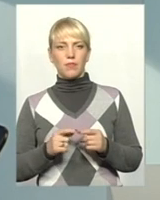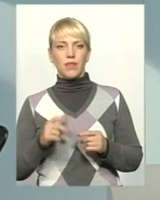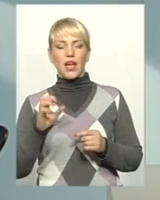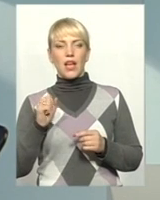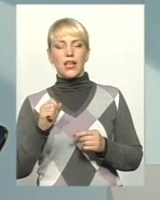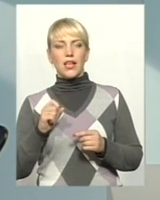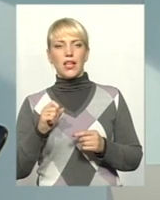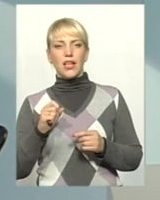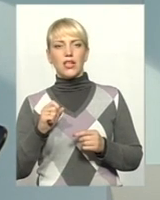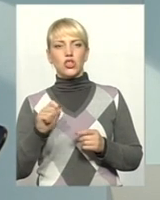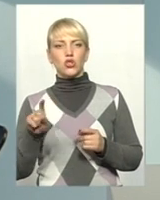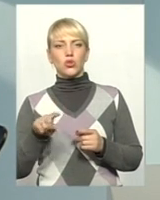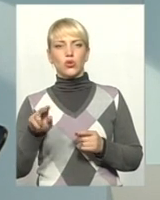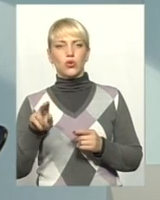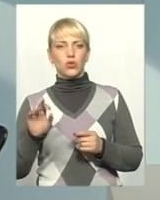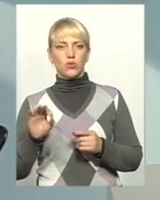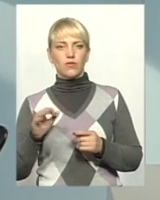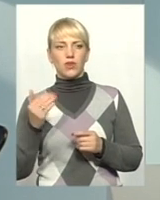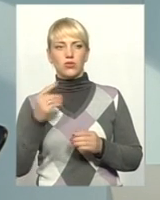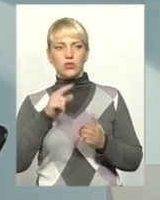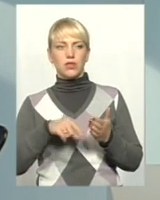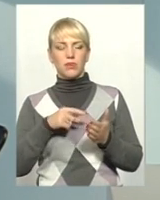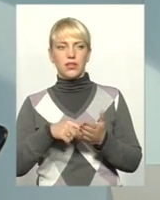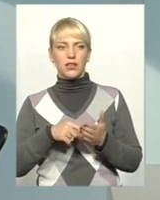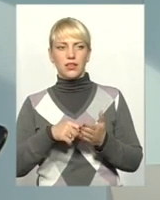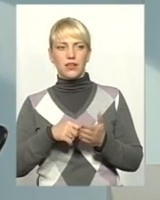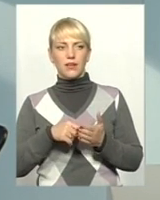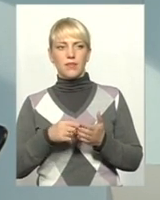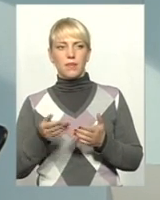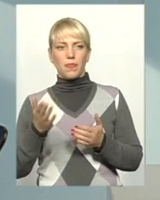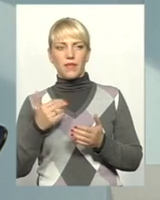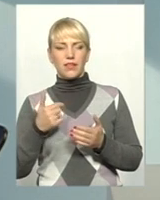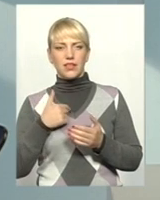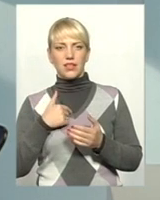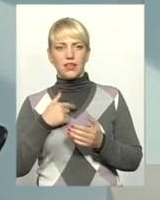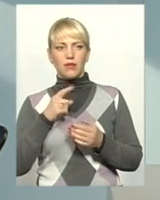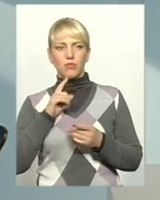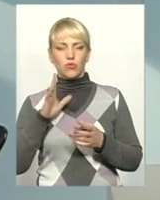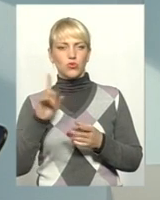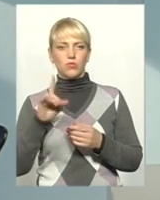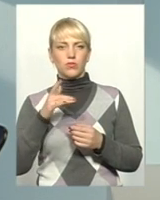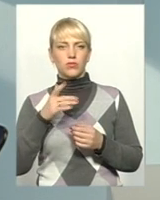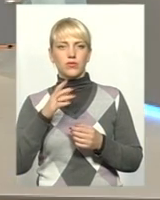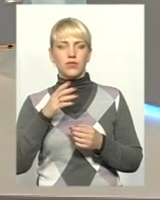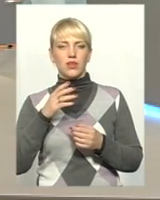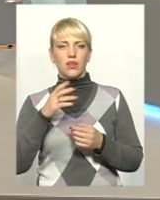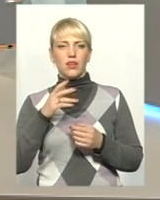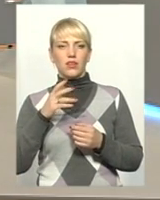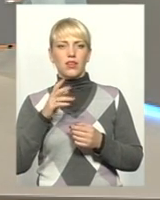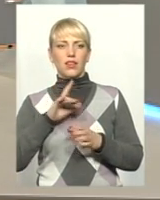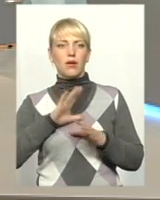А на рахунок цього вашого запитання, давайте я, щоб я не був голословним, я